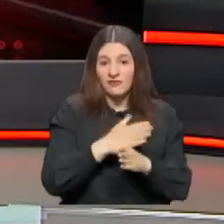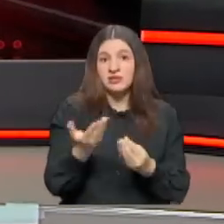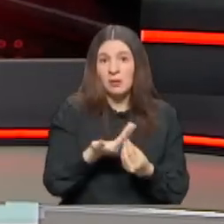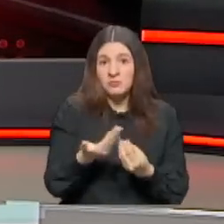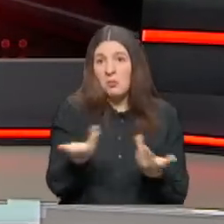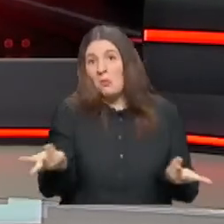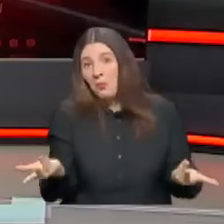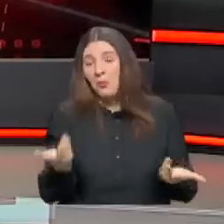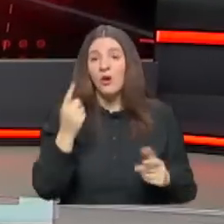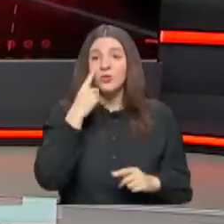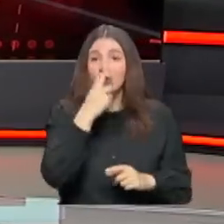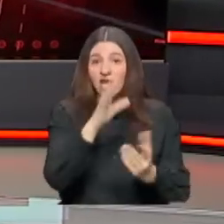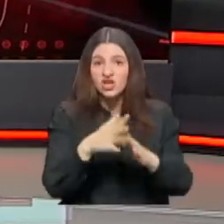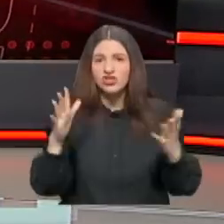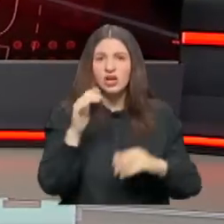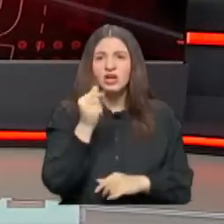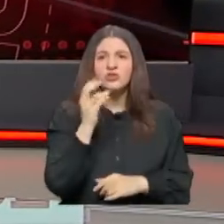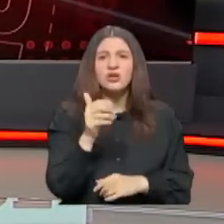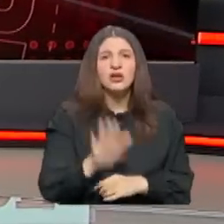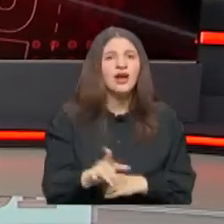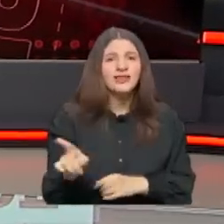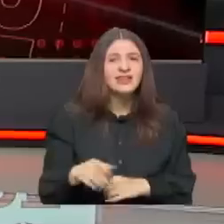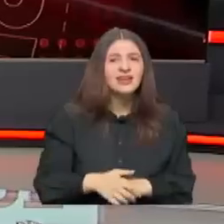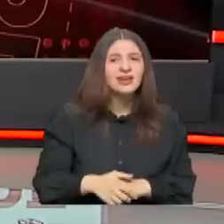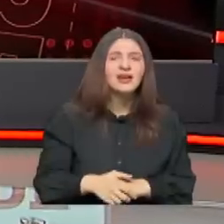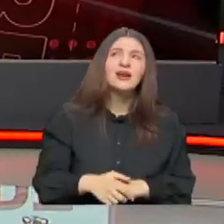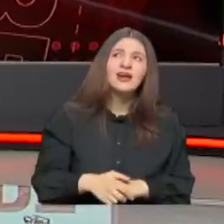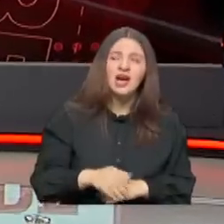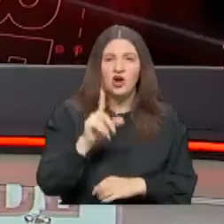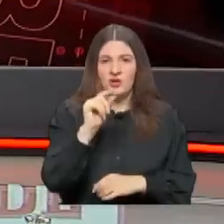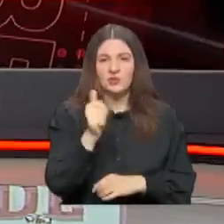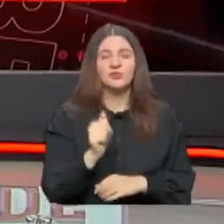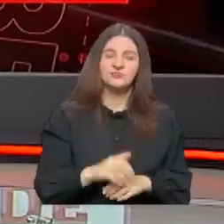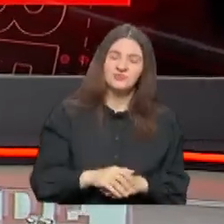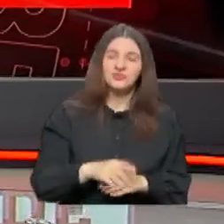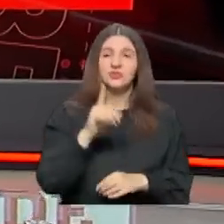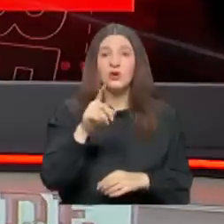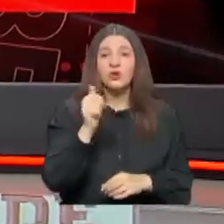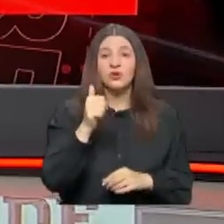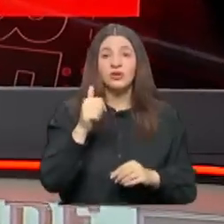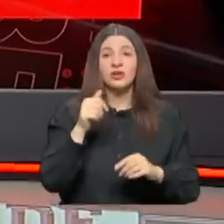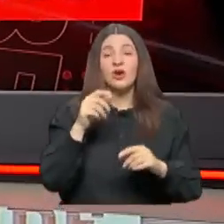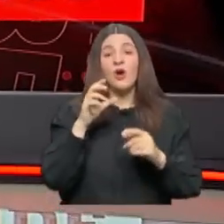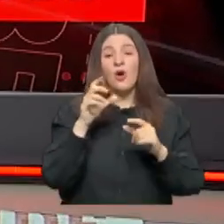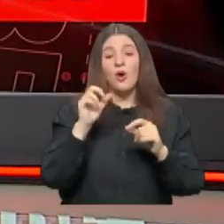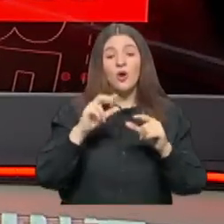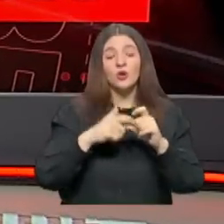sebzeydi. Gözlerdeki ışıltı kaç gün kaldı? 11 gün. O gün Yıldız söylüyor.